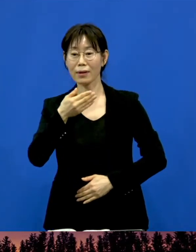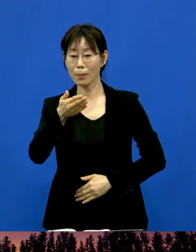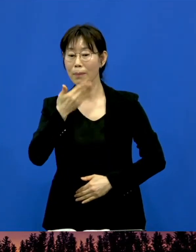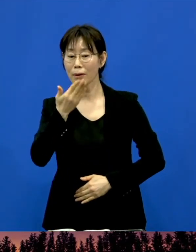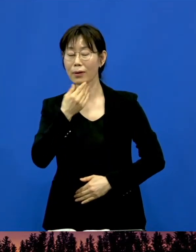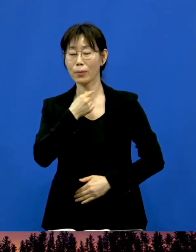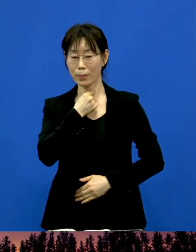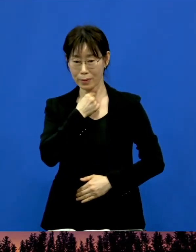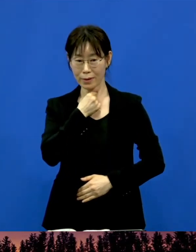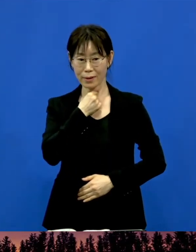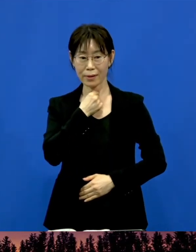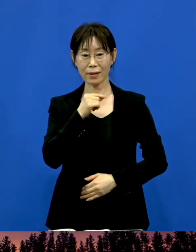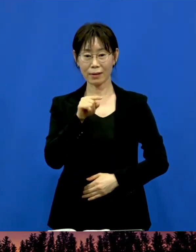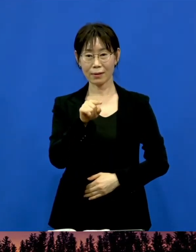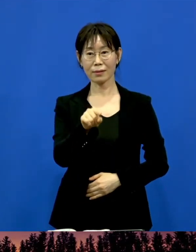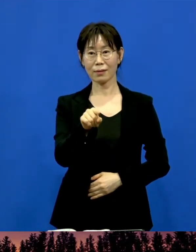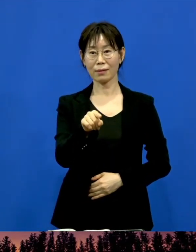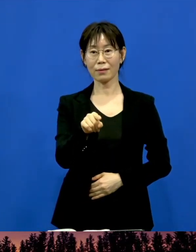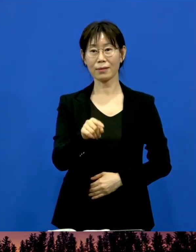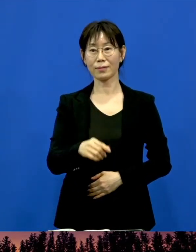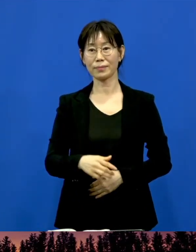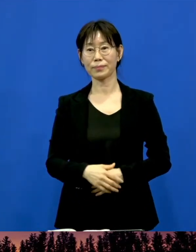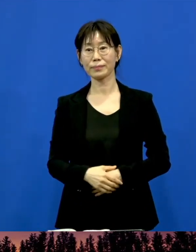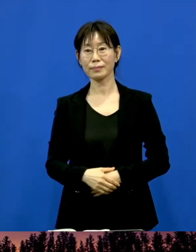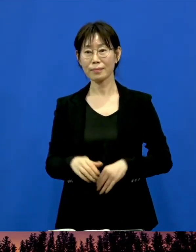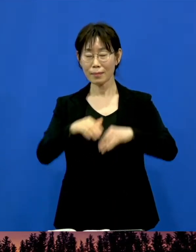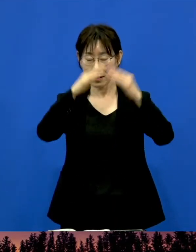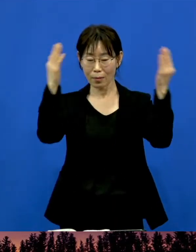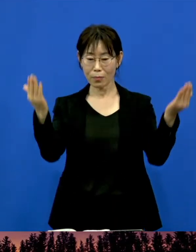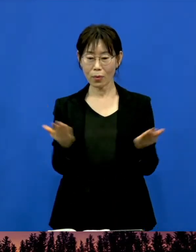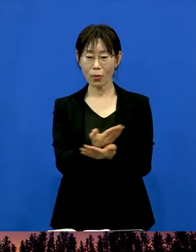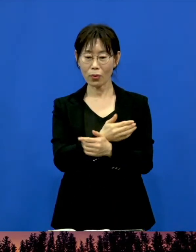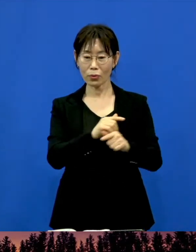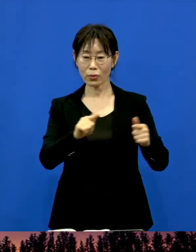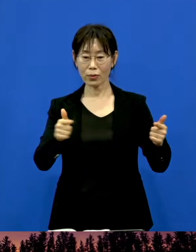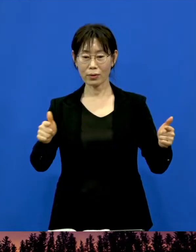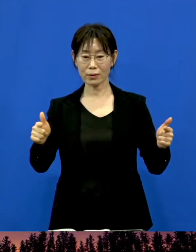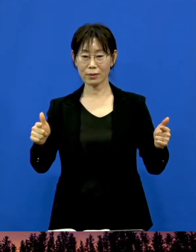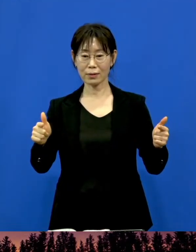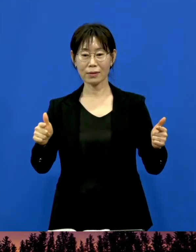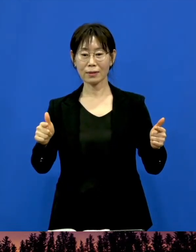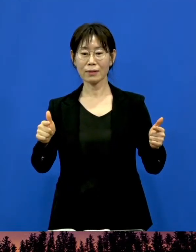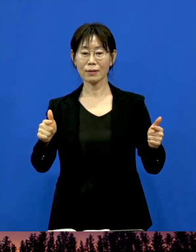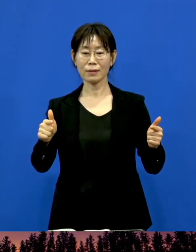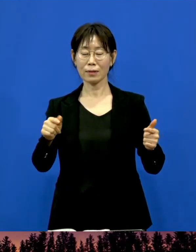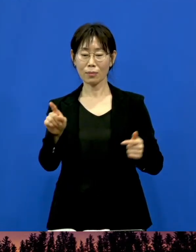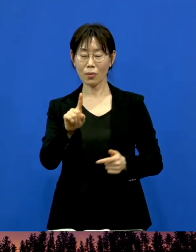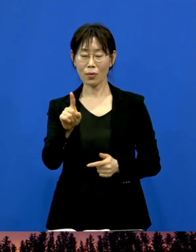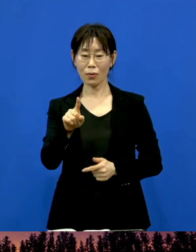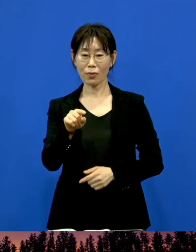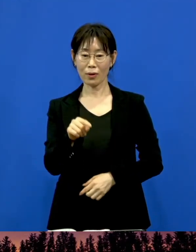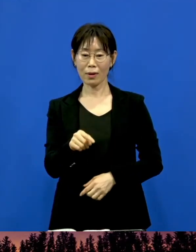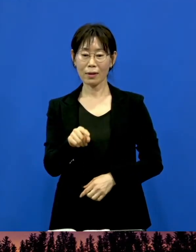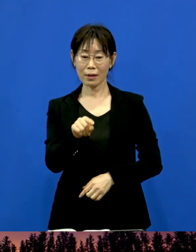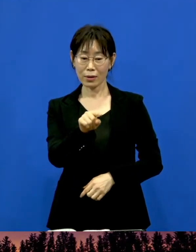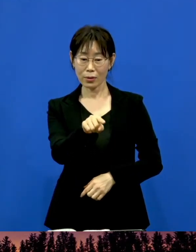근데 이런 우리의 눈으로 보는 것들, 또 우리의 먹는 모든 것들이 문제는 뭐냐? 욕구가 점점 더 강해진다는 거예요. 강해진다.